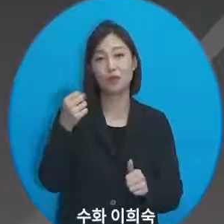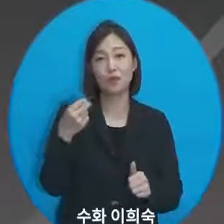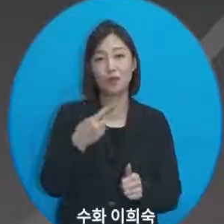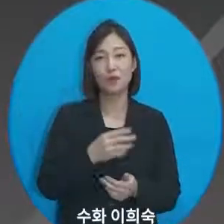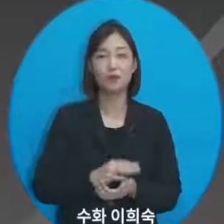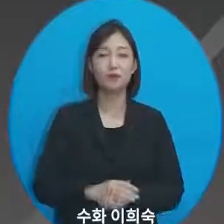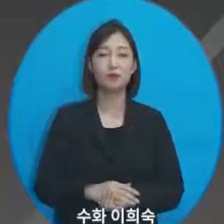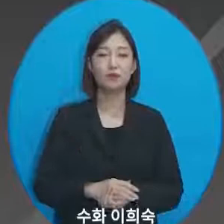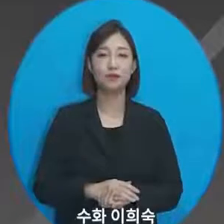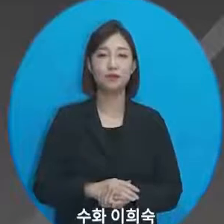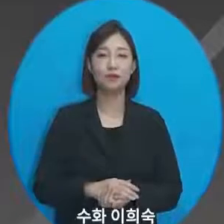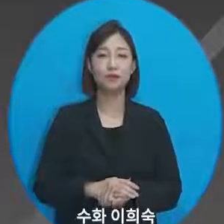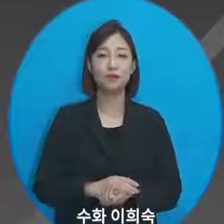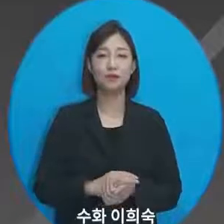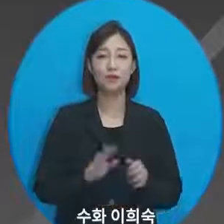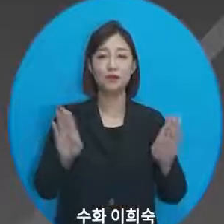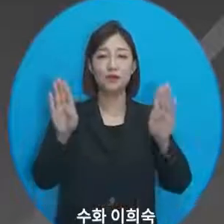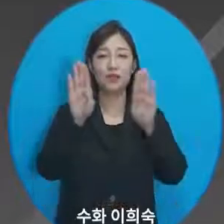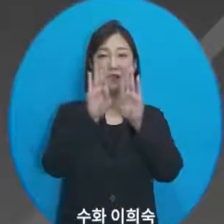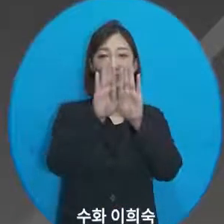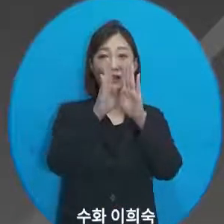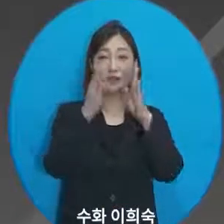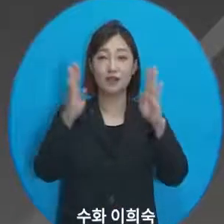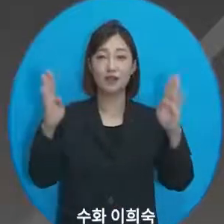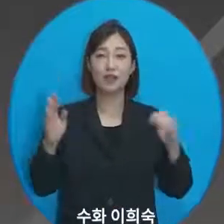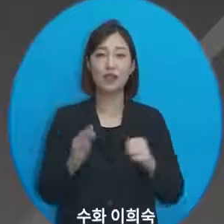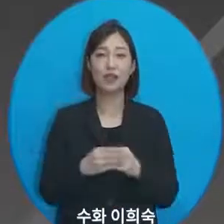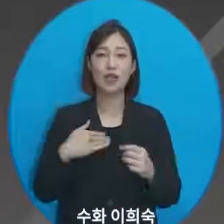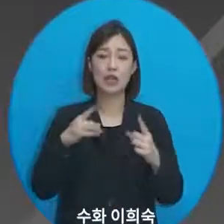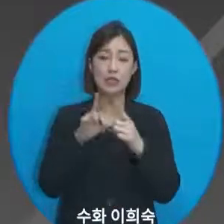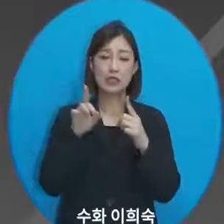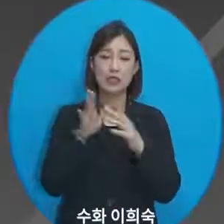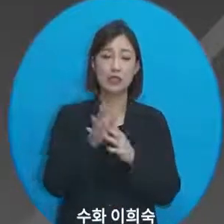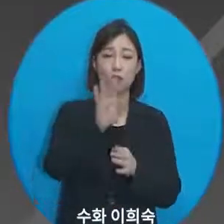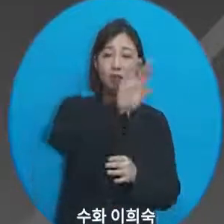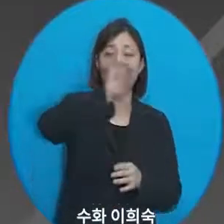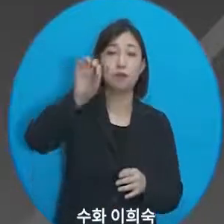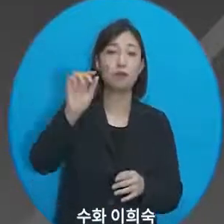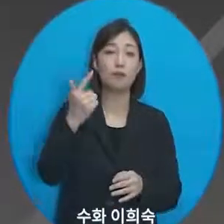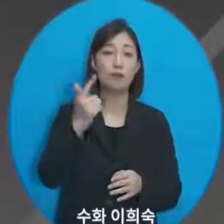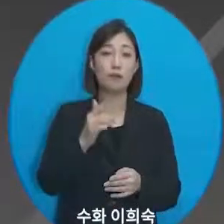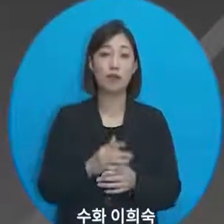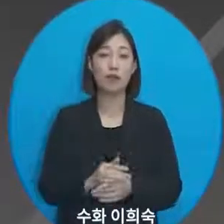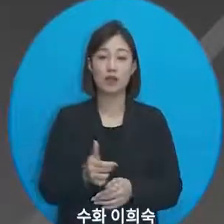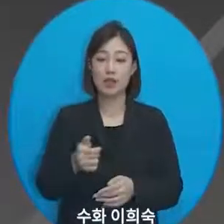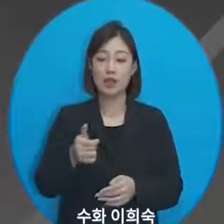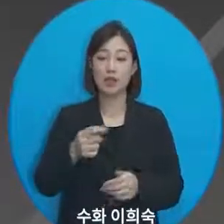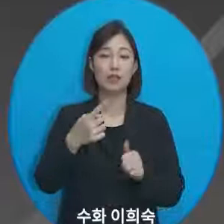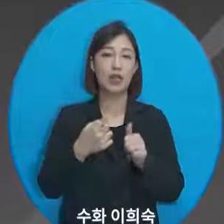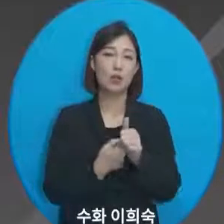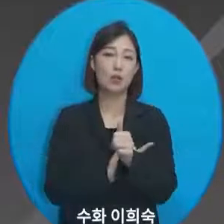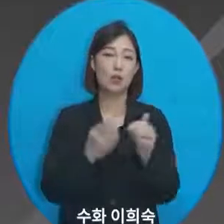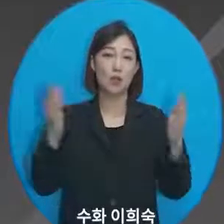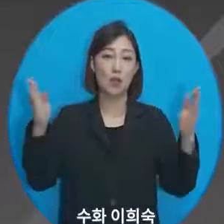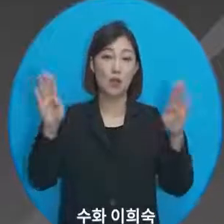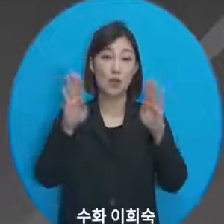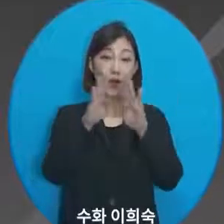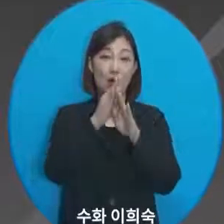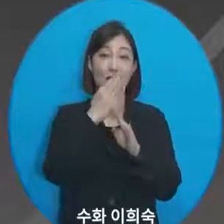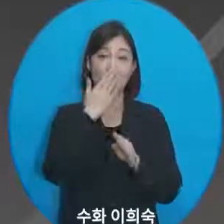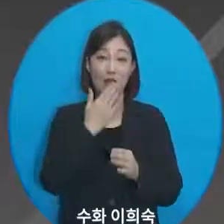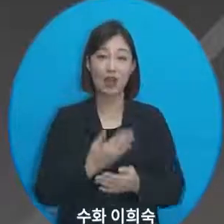그 커튼들을 멀리서 원격으로 조정해서 사용할 수 있다는 거. 바로 이제 이러한 부분들이